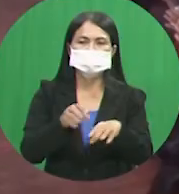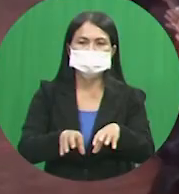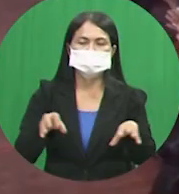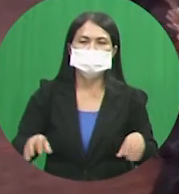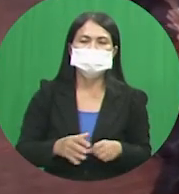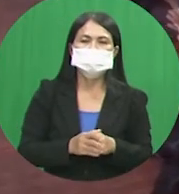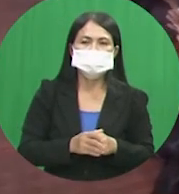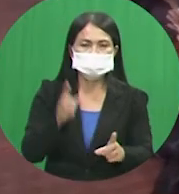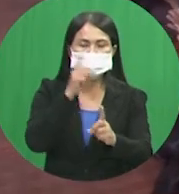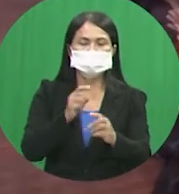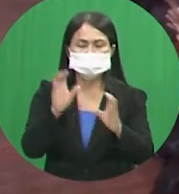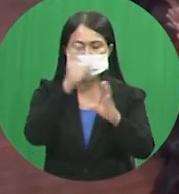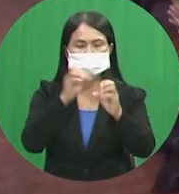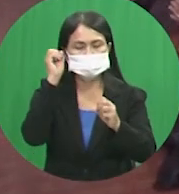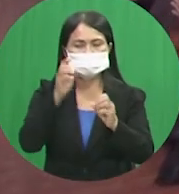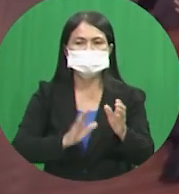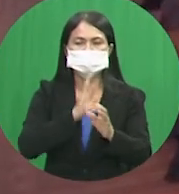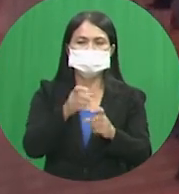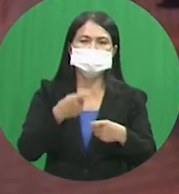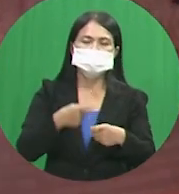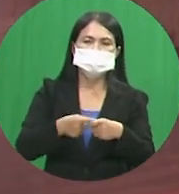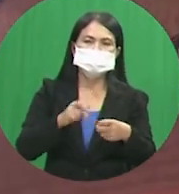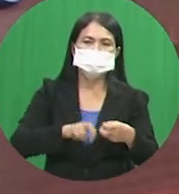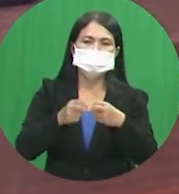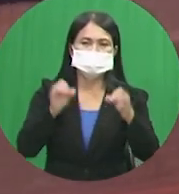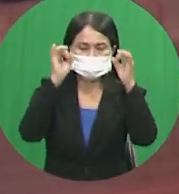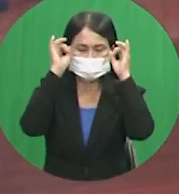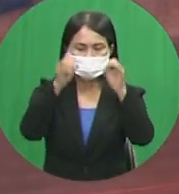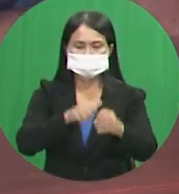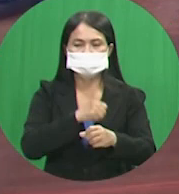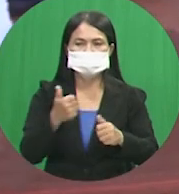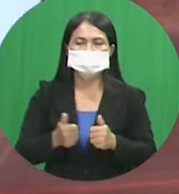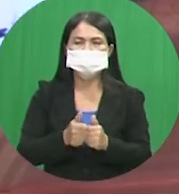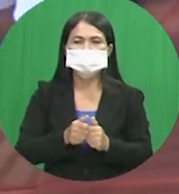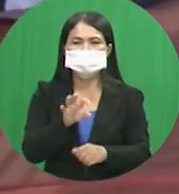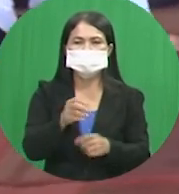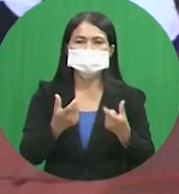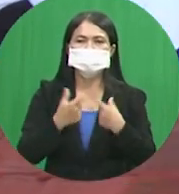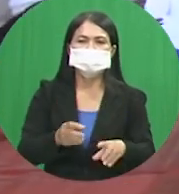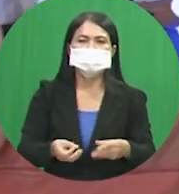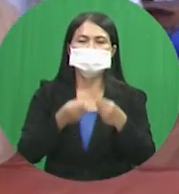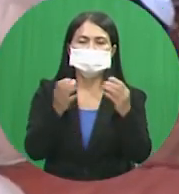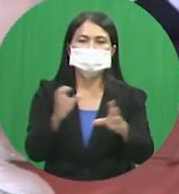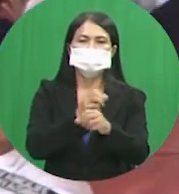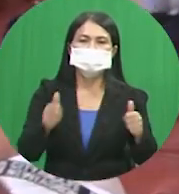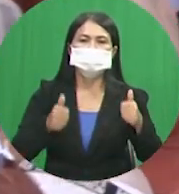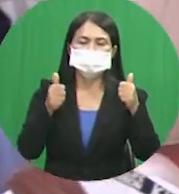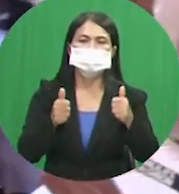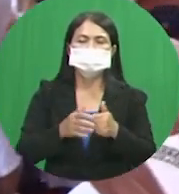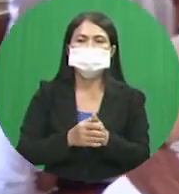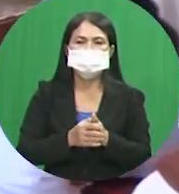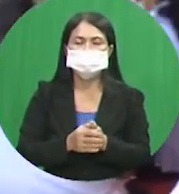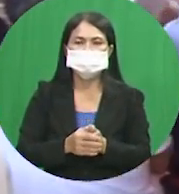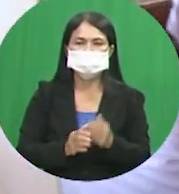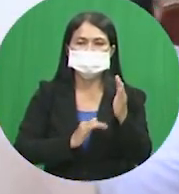ឋានដើម្បីស្វែងយល់ពីសកលទុកការលំបាកបញ្ហាប្រឈមនានានិងរកដំណោះស្រាយជូនឲ្យបានល្អប្រសើរក្នុ